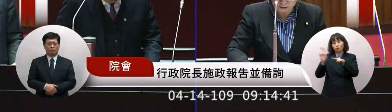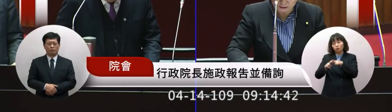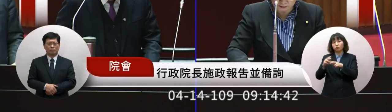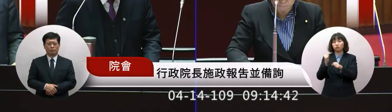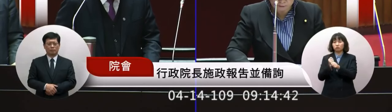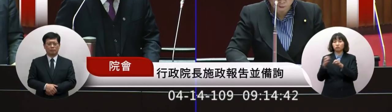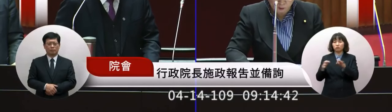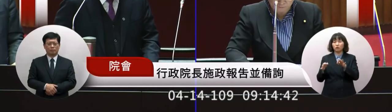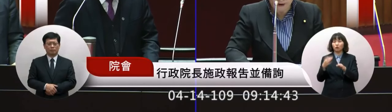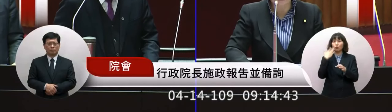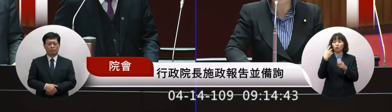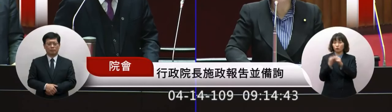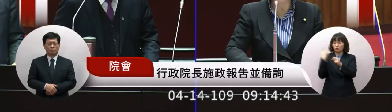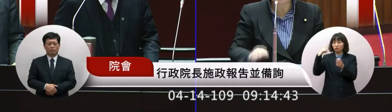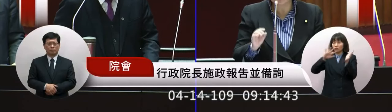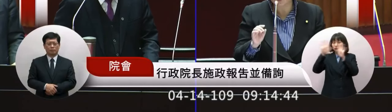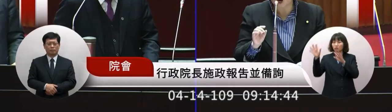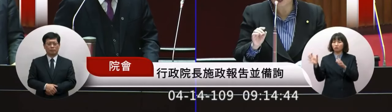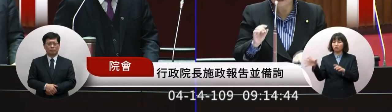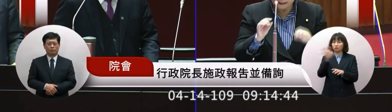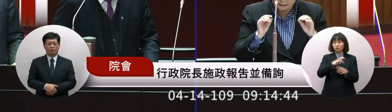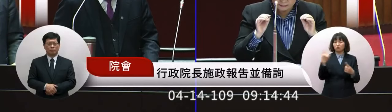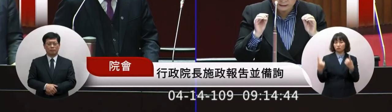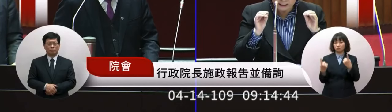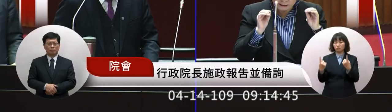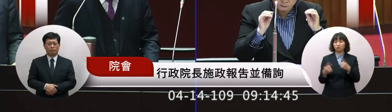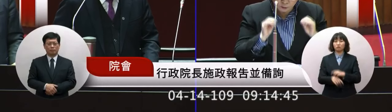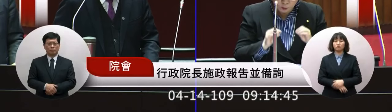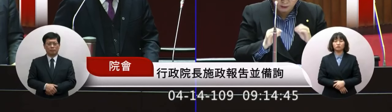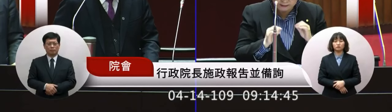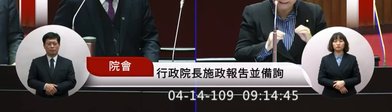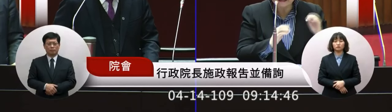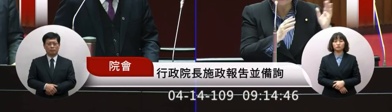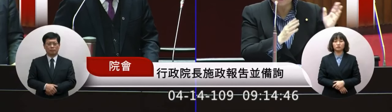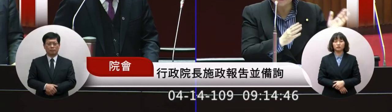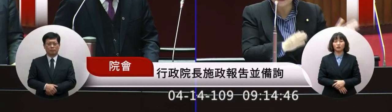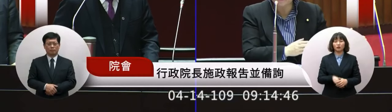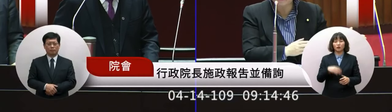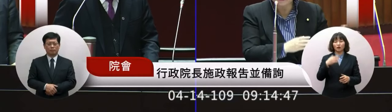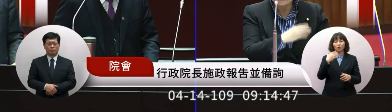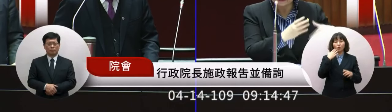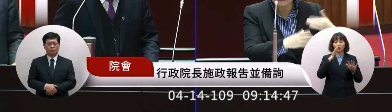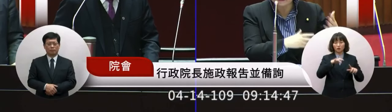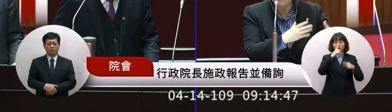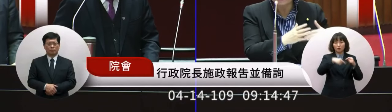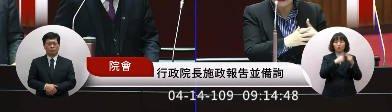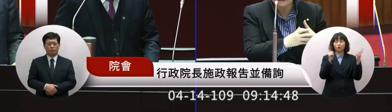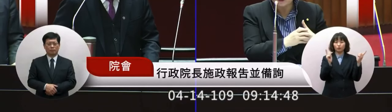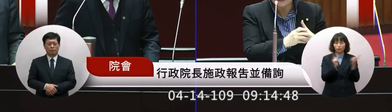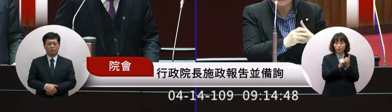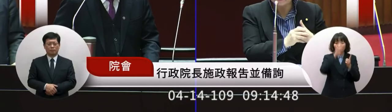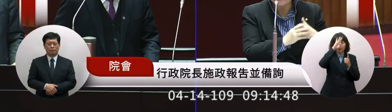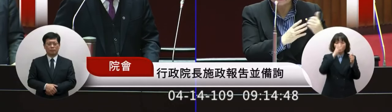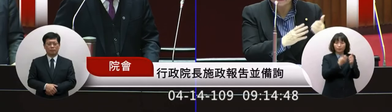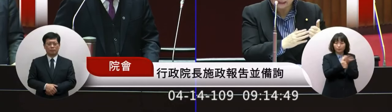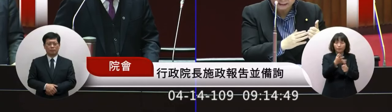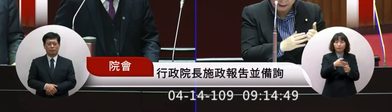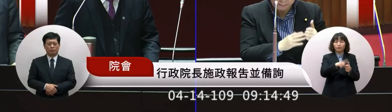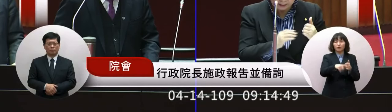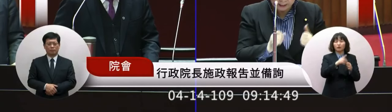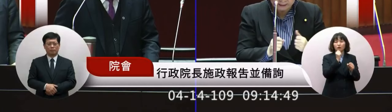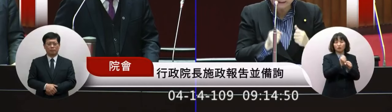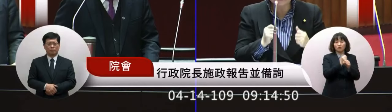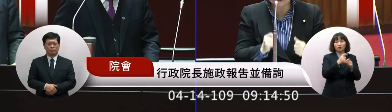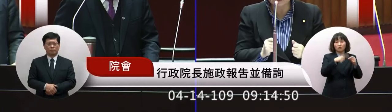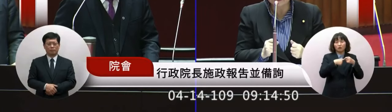年同期的给付的做法呢，也就是说，这个如果今年像我们业务这个因为疫情的关系门诊下